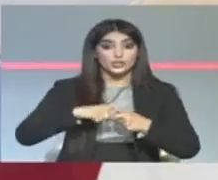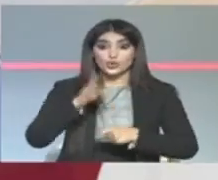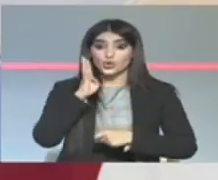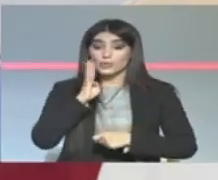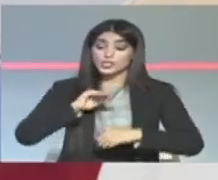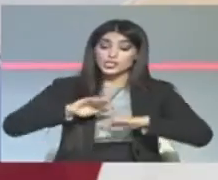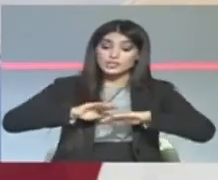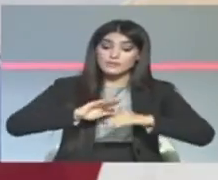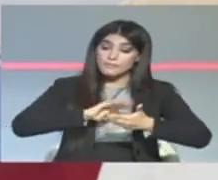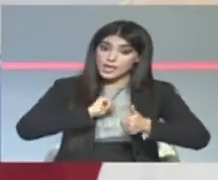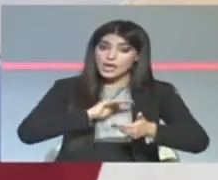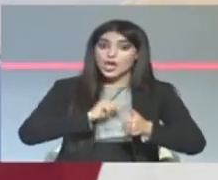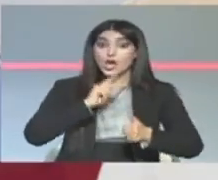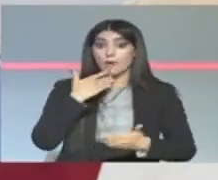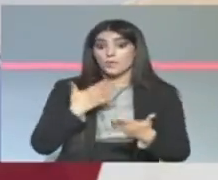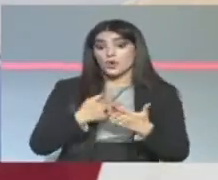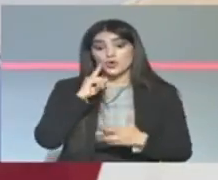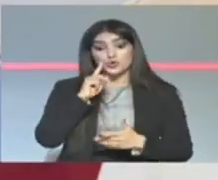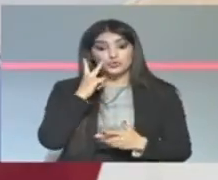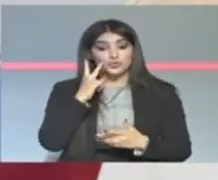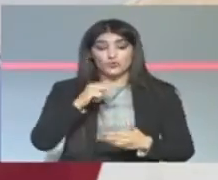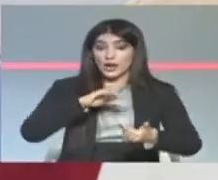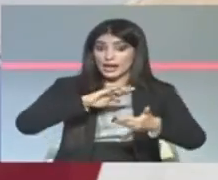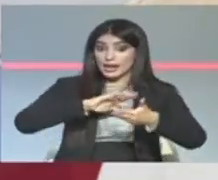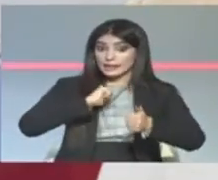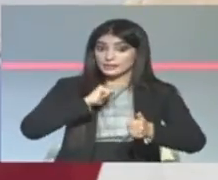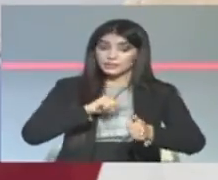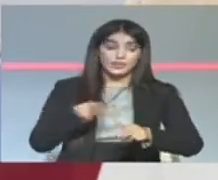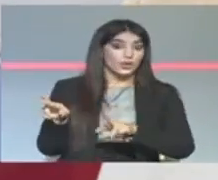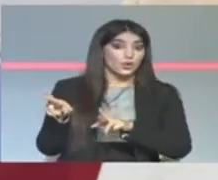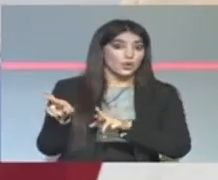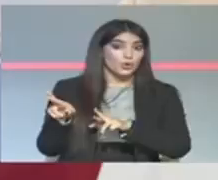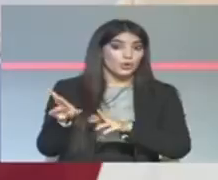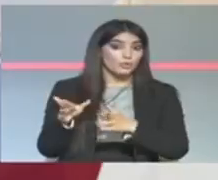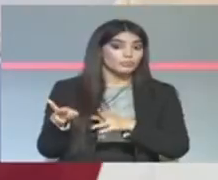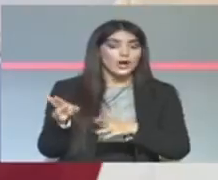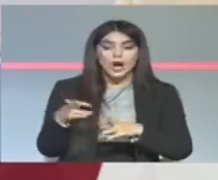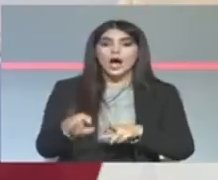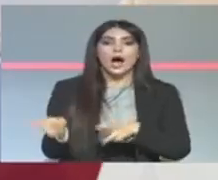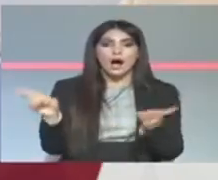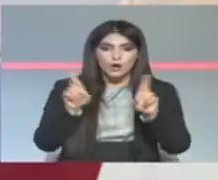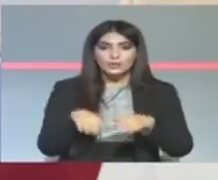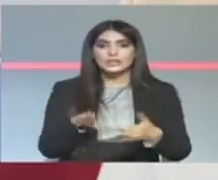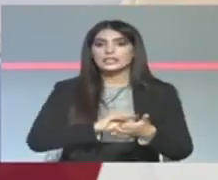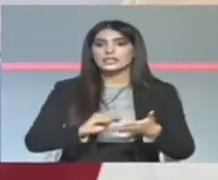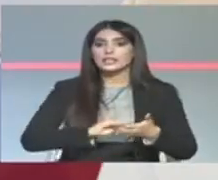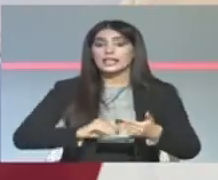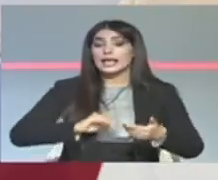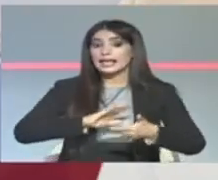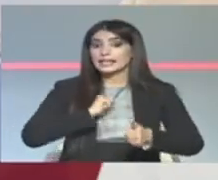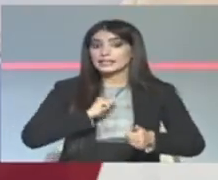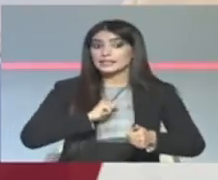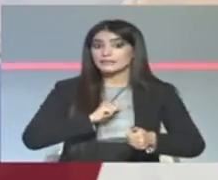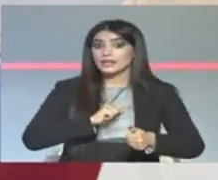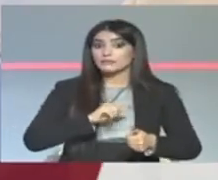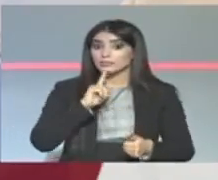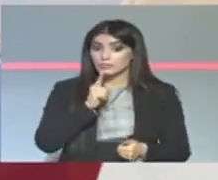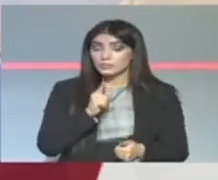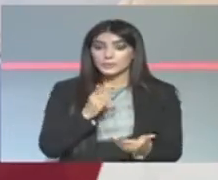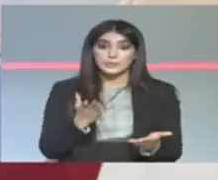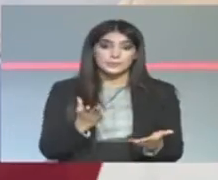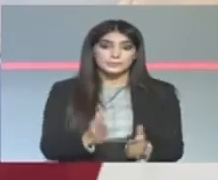اتفاق ولو شخصيا اعتبرها هذا الاتفاق هو اعاده اعاده كتابه تبعات صياغه اتفاق السيارات اي انه